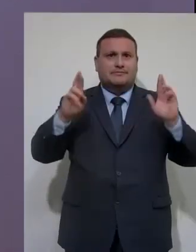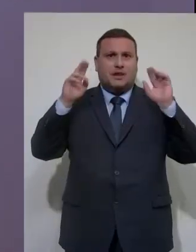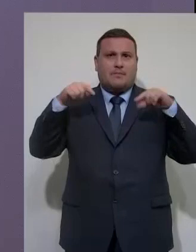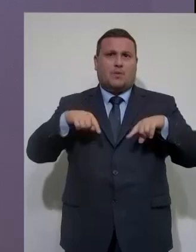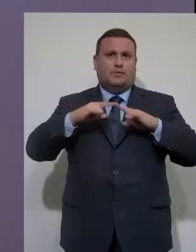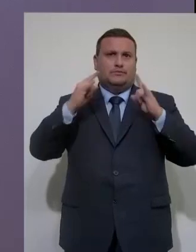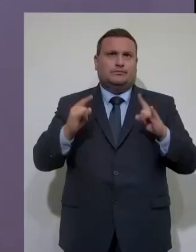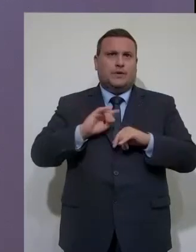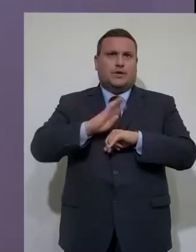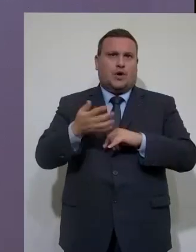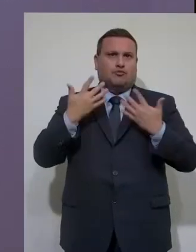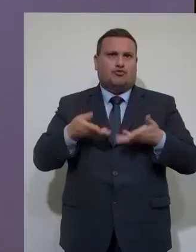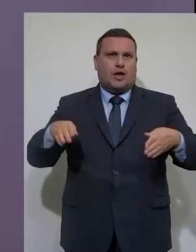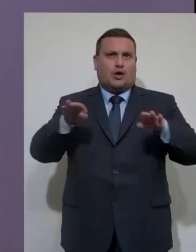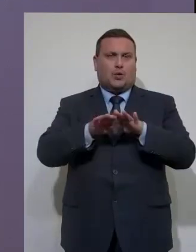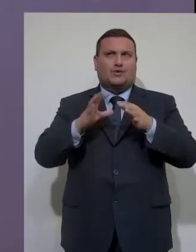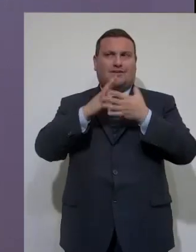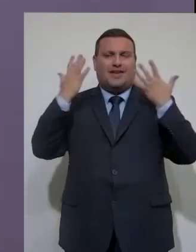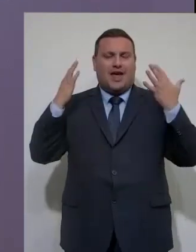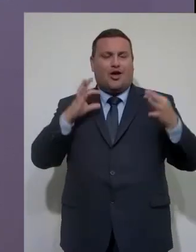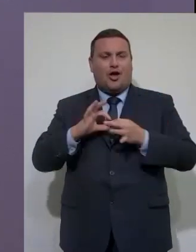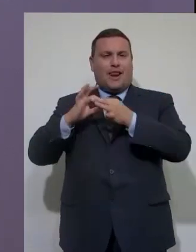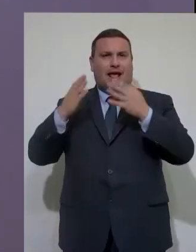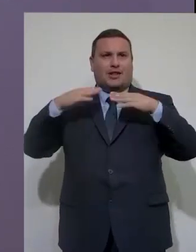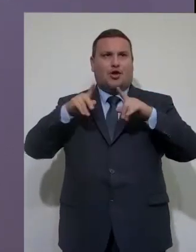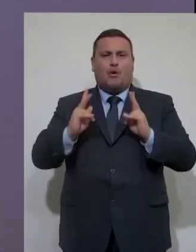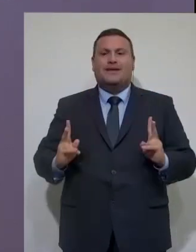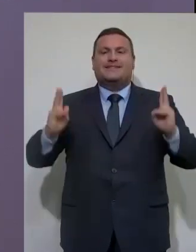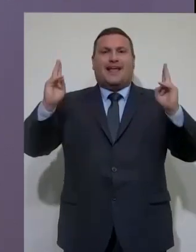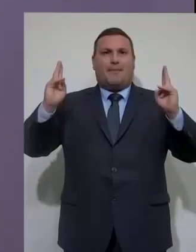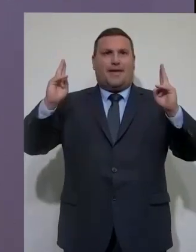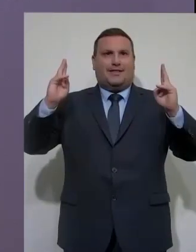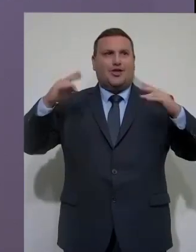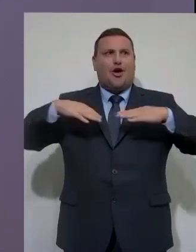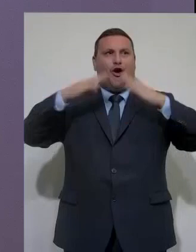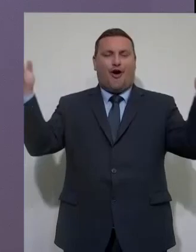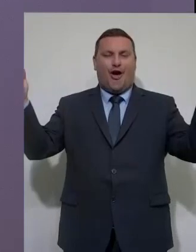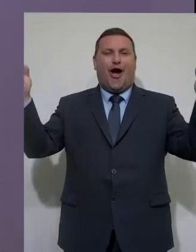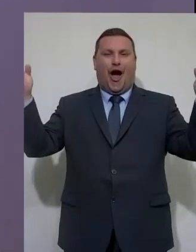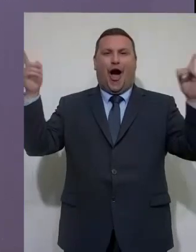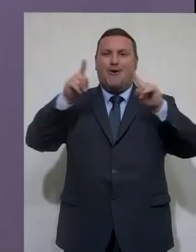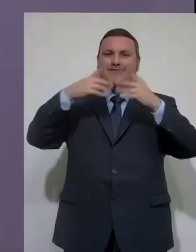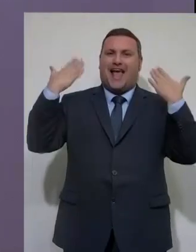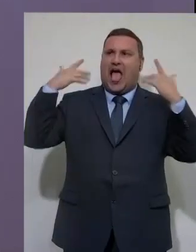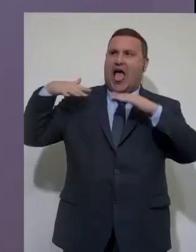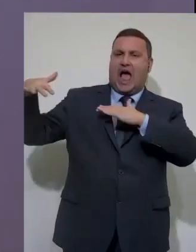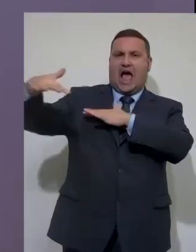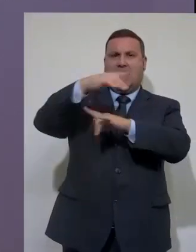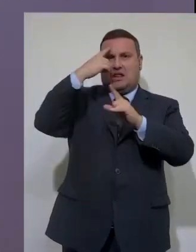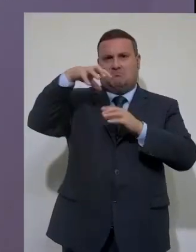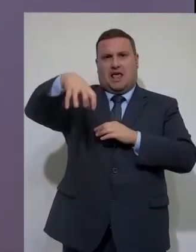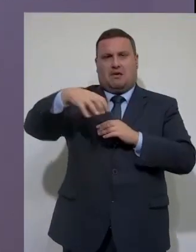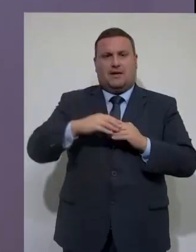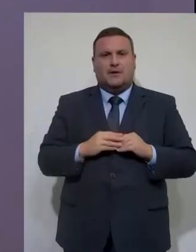già al termine del 2022 nel segmento open air. Quindi nel 2022 il segmento open air probabilmente